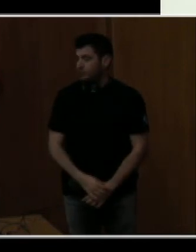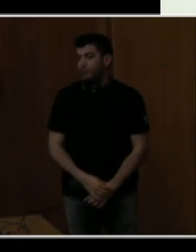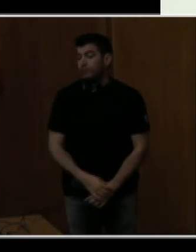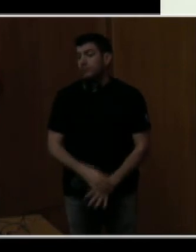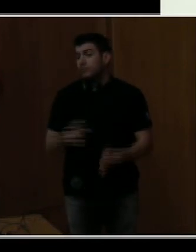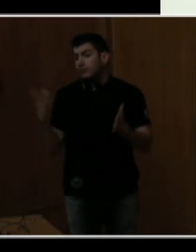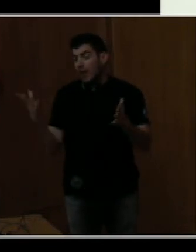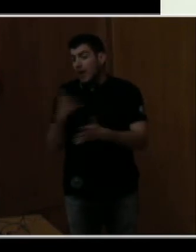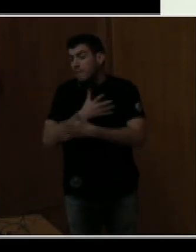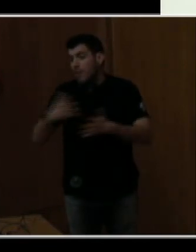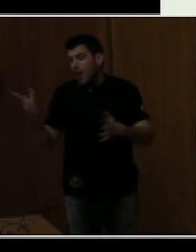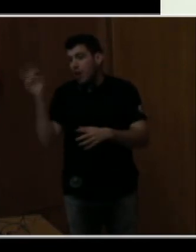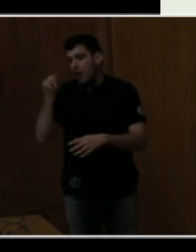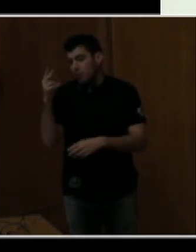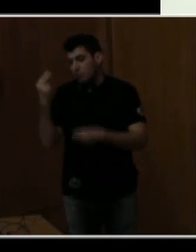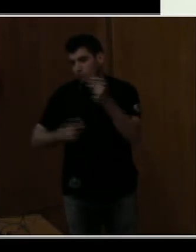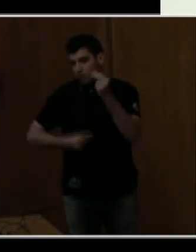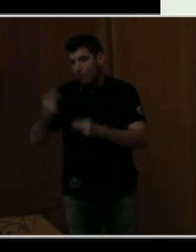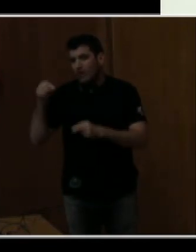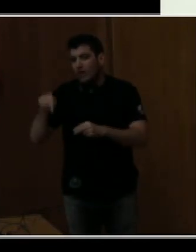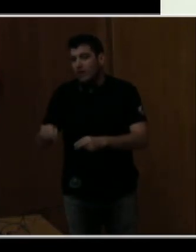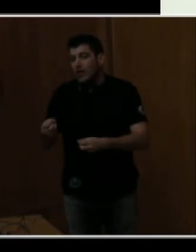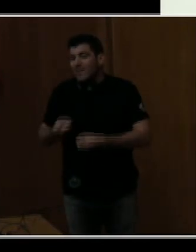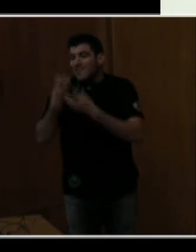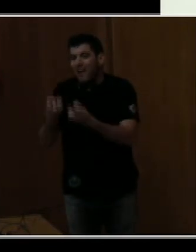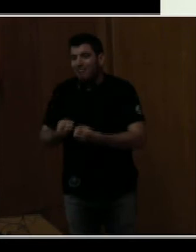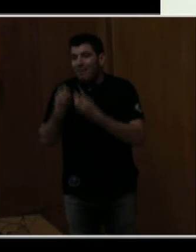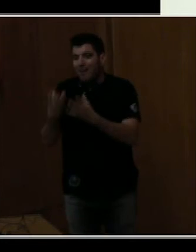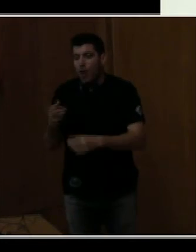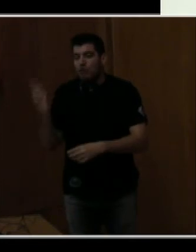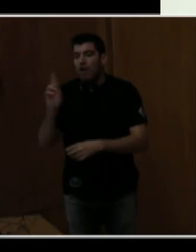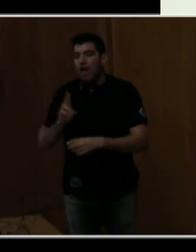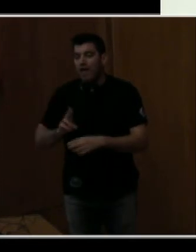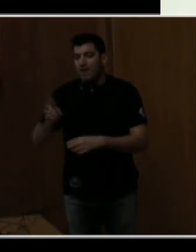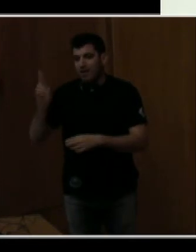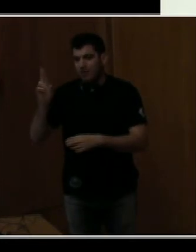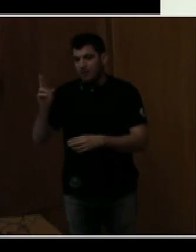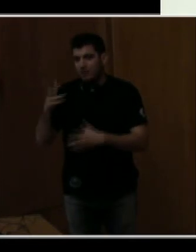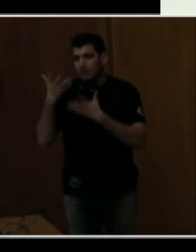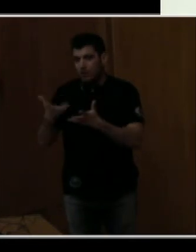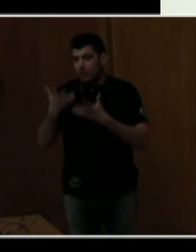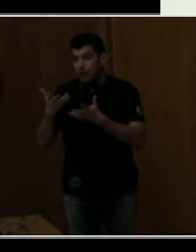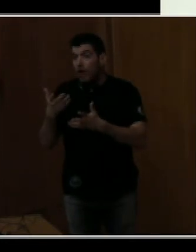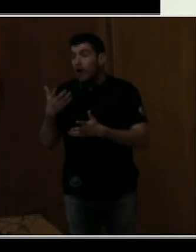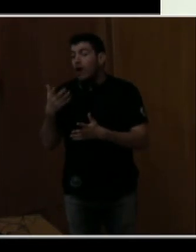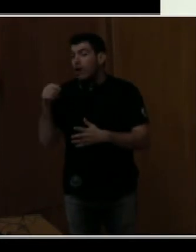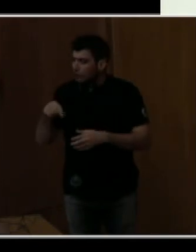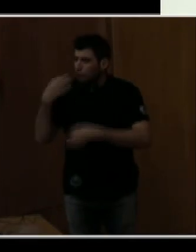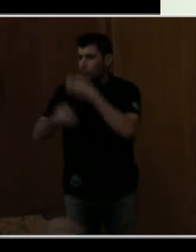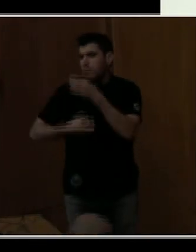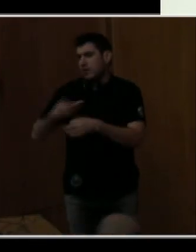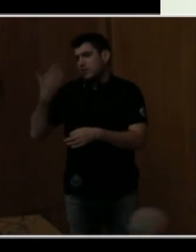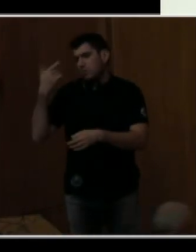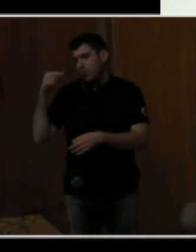Ένα επίσης πολύ μεγάλο θέμα είναι η κατανάλωση ενέργειας. Αναφέρθηκε και στις προηγούμενες ομιλίες. Εγώ ήθελα απλά για να σας δείξω το μέγεθος